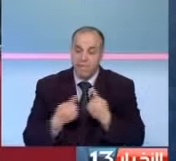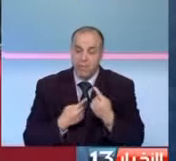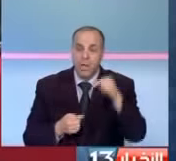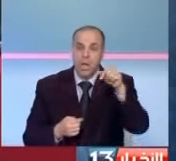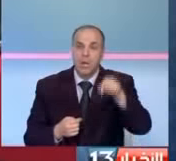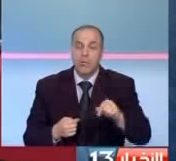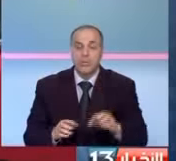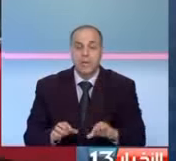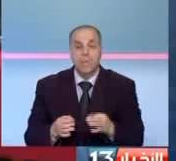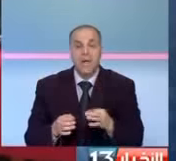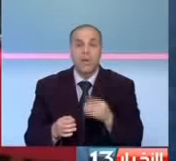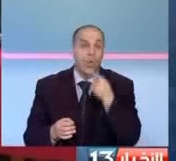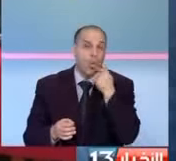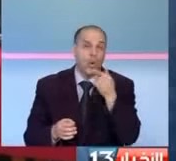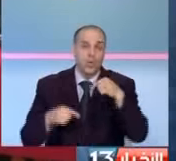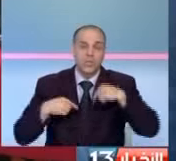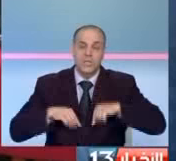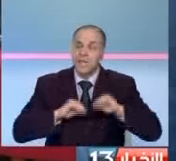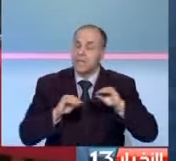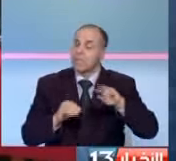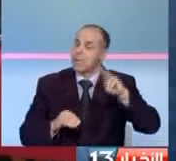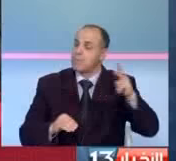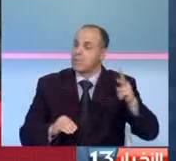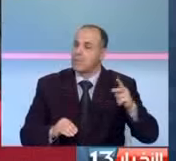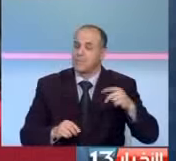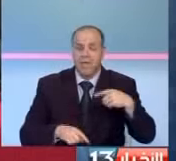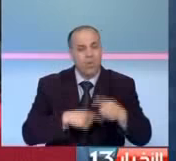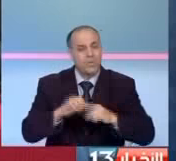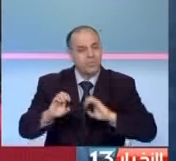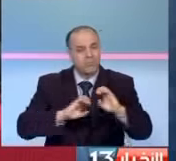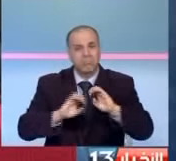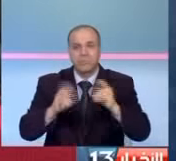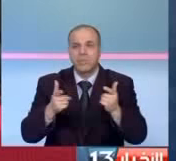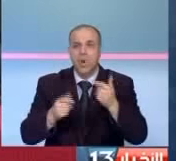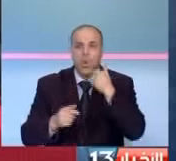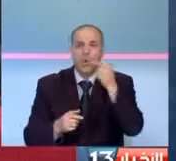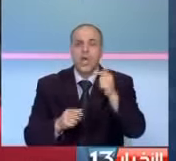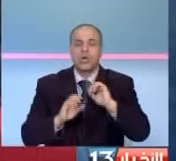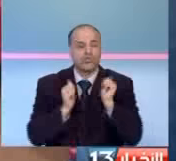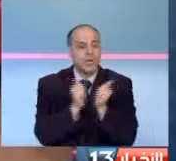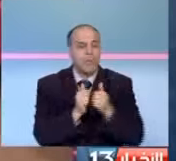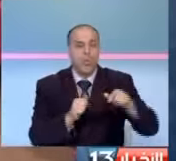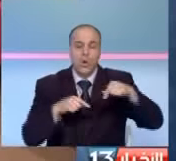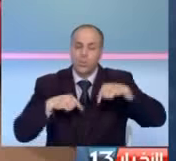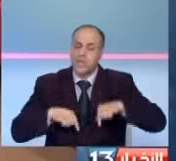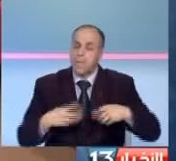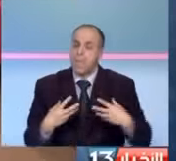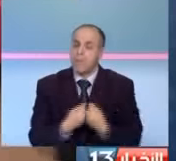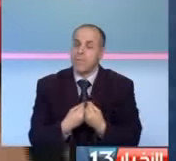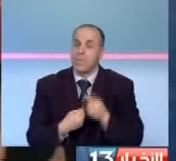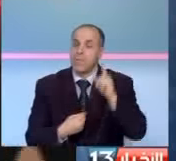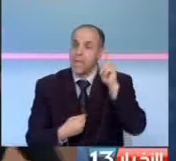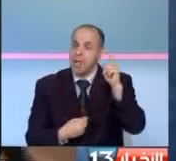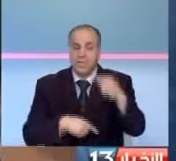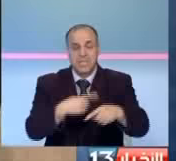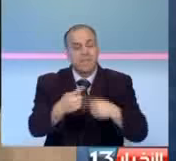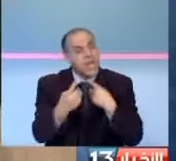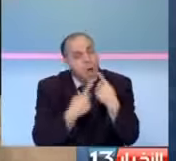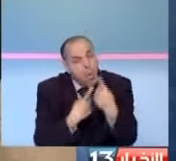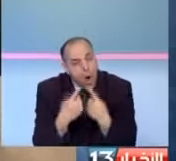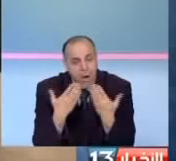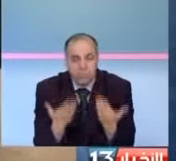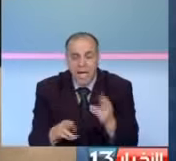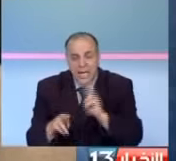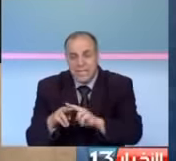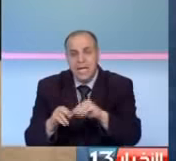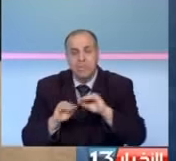ضرورة إيجاد بدائل في وزارة التربية تؤمن بالتواصل الإيجابي بين الطرف الاجتماعي والوزاري من أجل استئناف الحوار حول